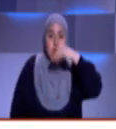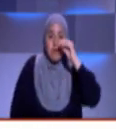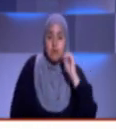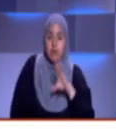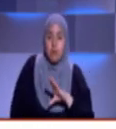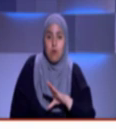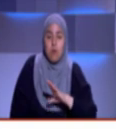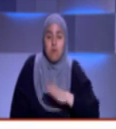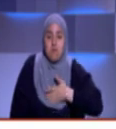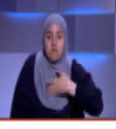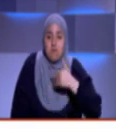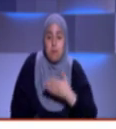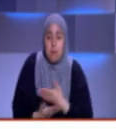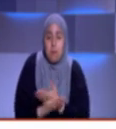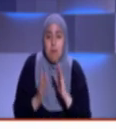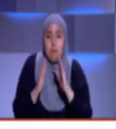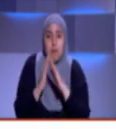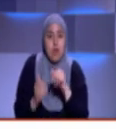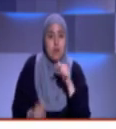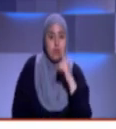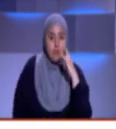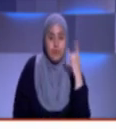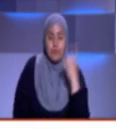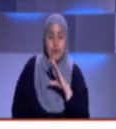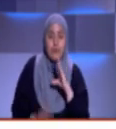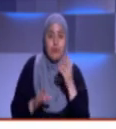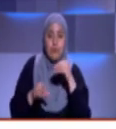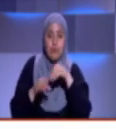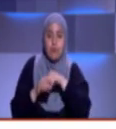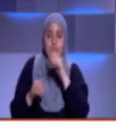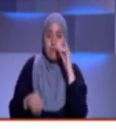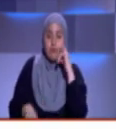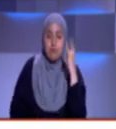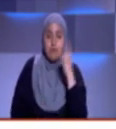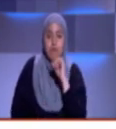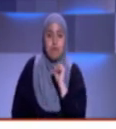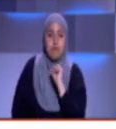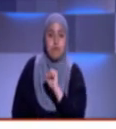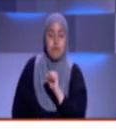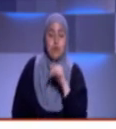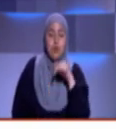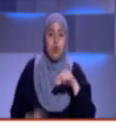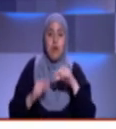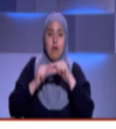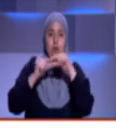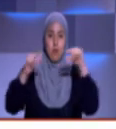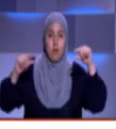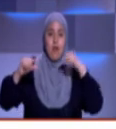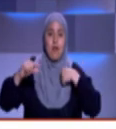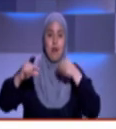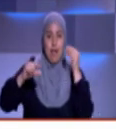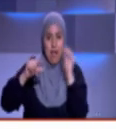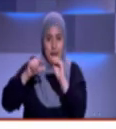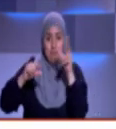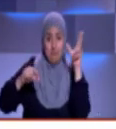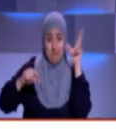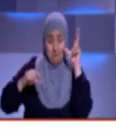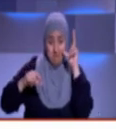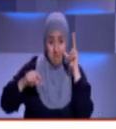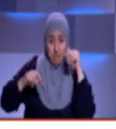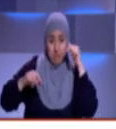وفداء الوطن والشعب المصري بأكمله هو عنوان هذه الملحمة التي سطرها